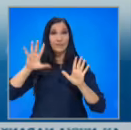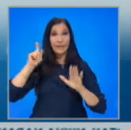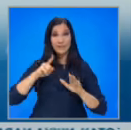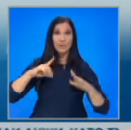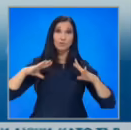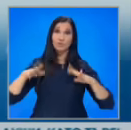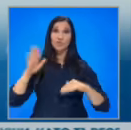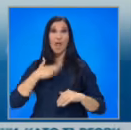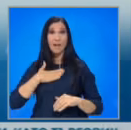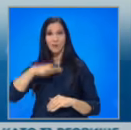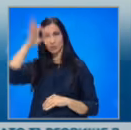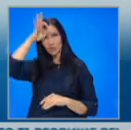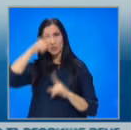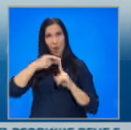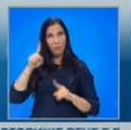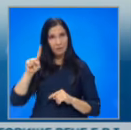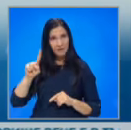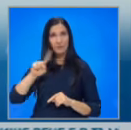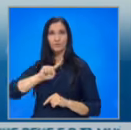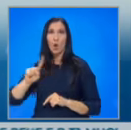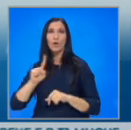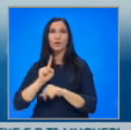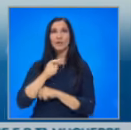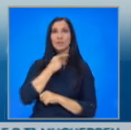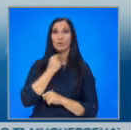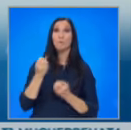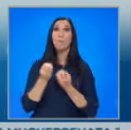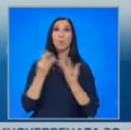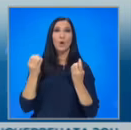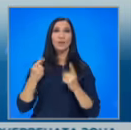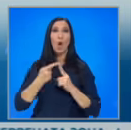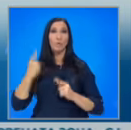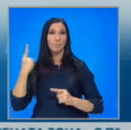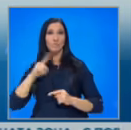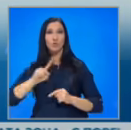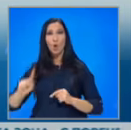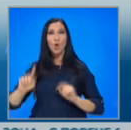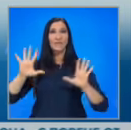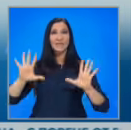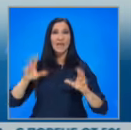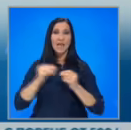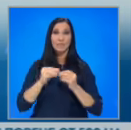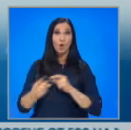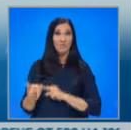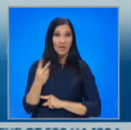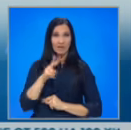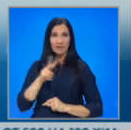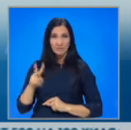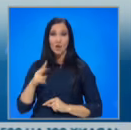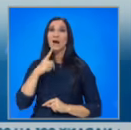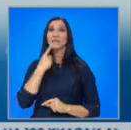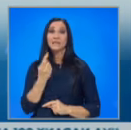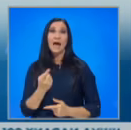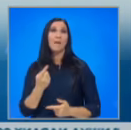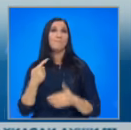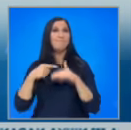почивка ще имат учениците от 1 до 11 клас през пролетта, от 1 до 10 април 22. За зрелостниците пролетната